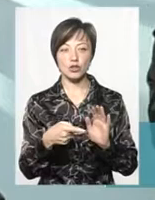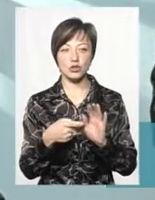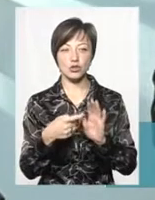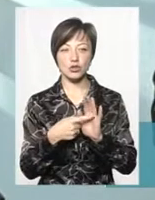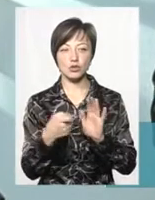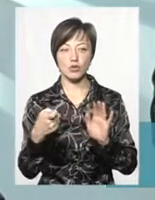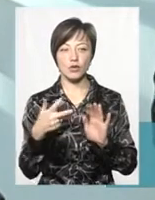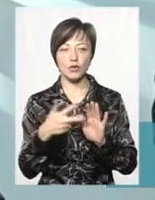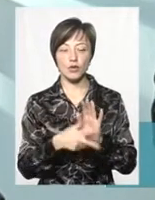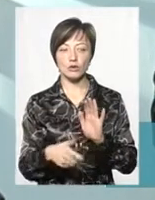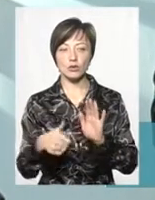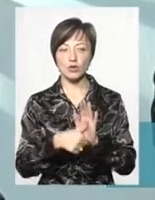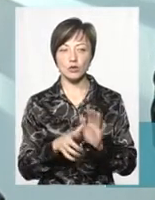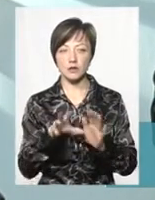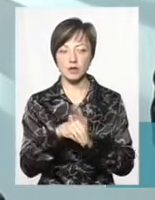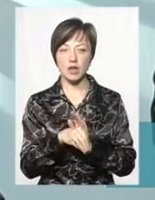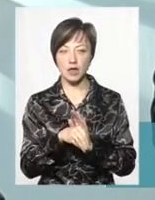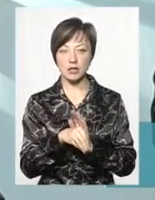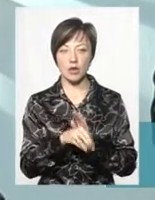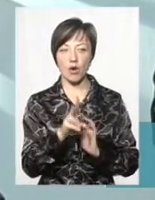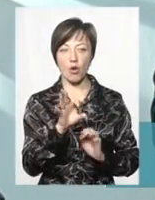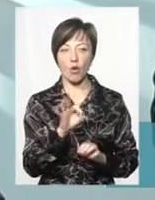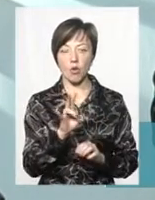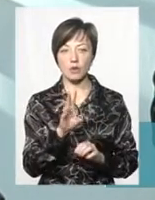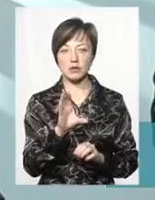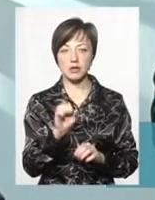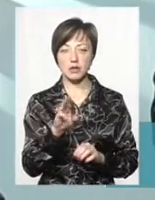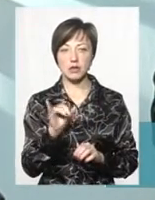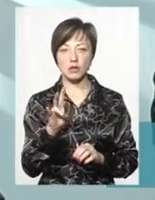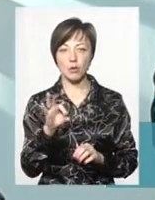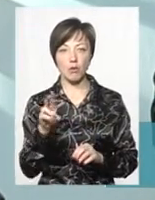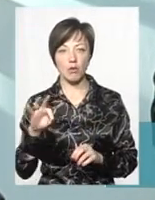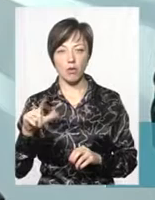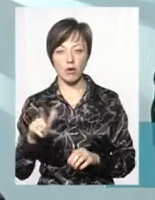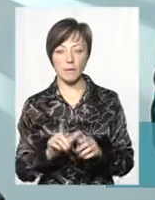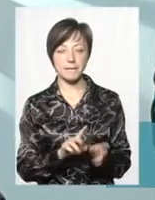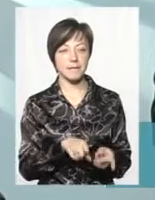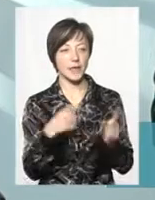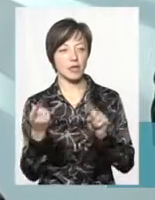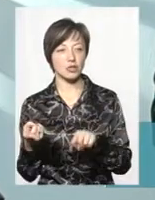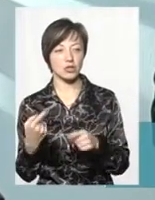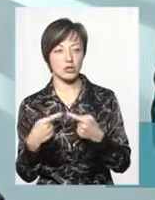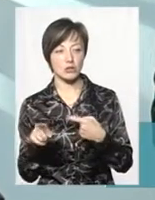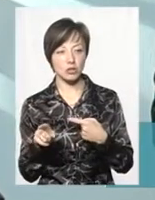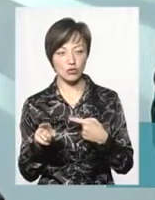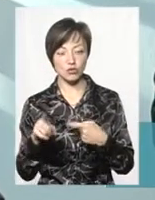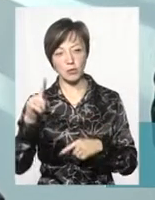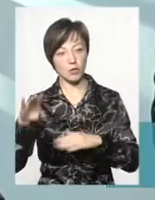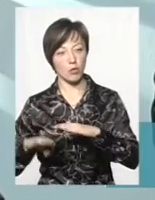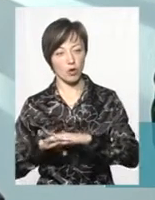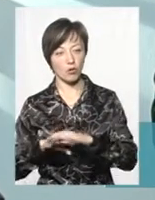1686 в складі Константинопольського. А потім ми от перейшли вже в іншу юрисдикцію. І зрозуміло,